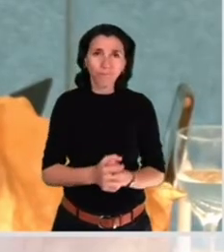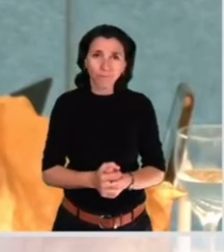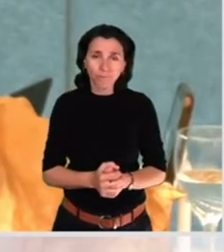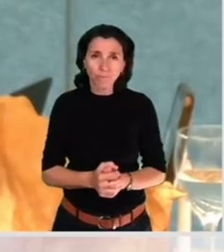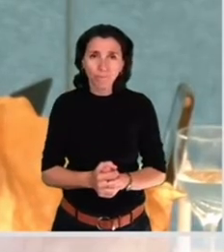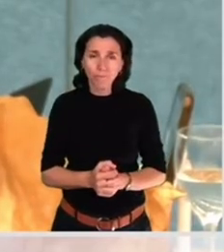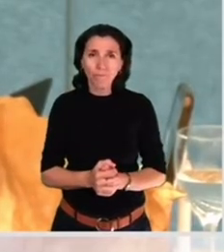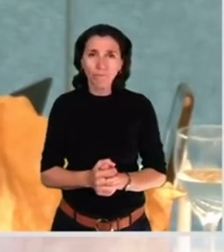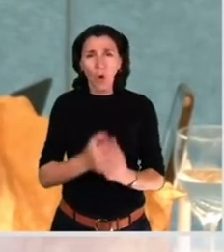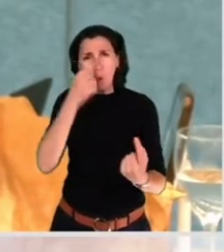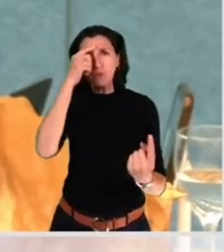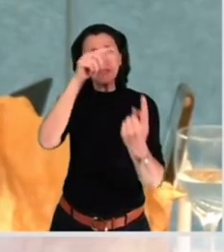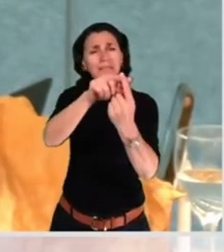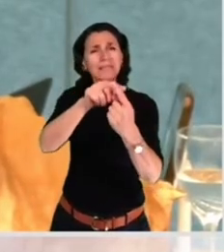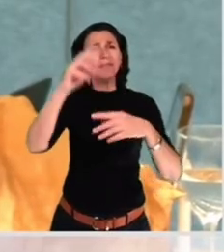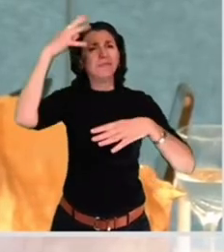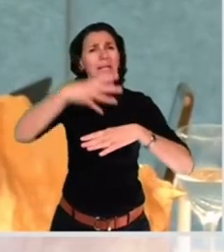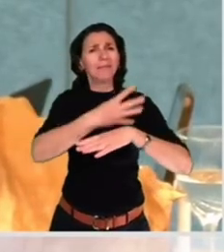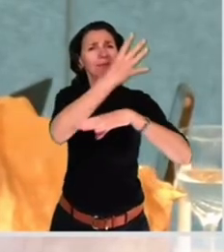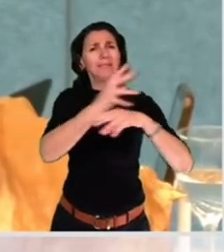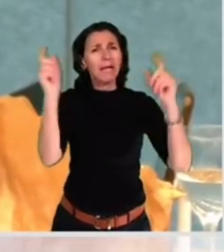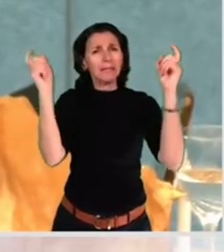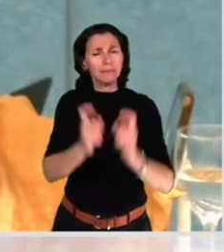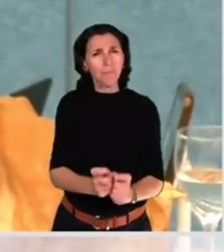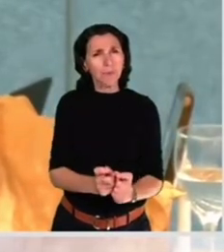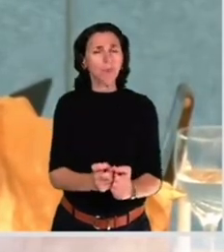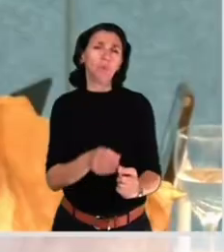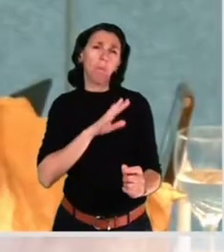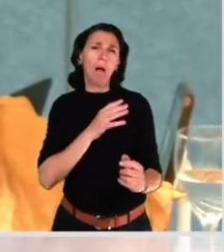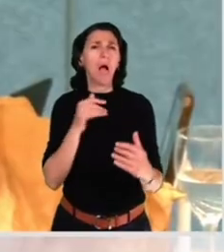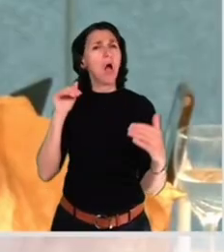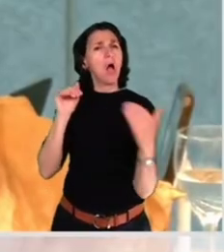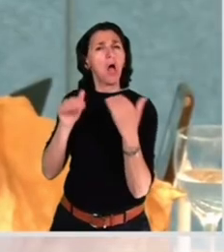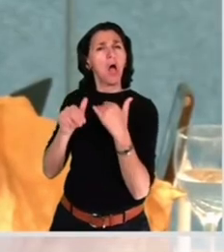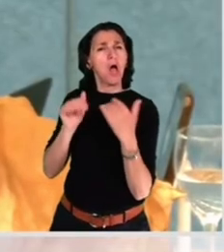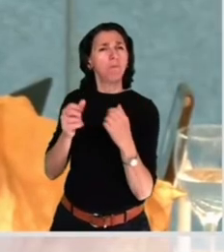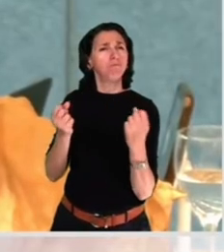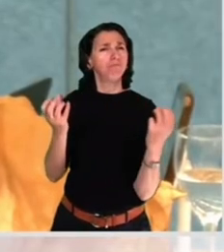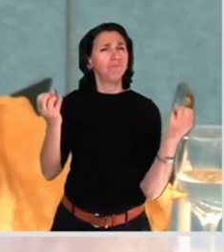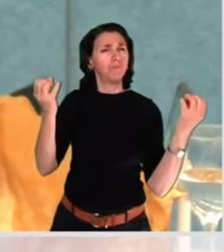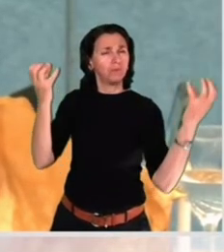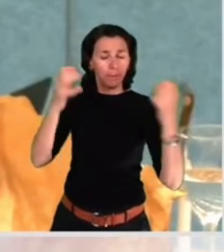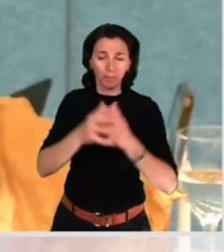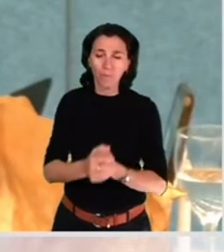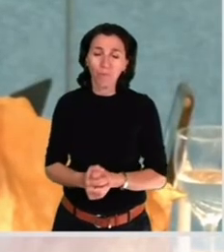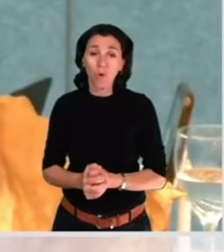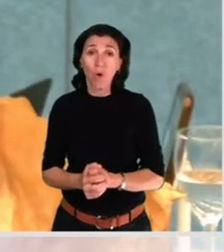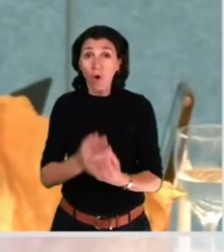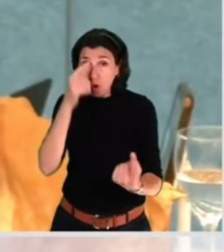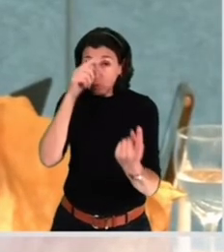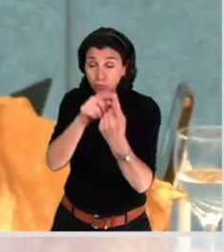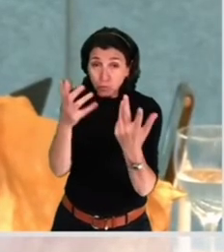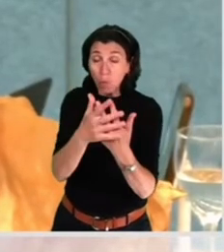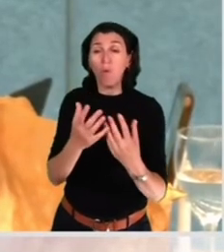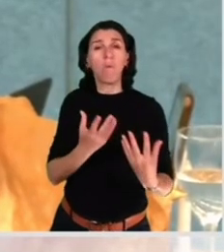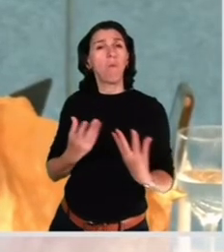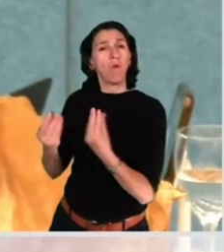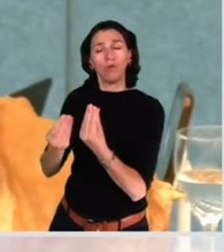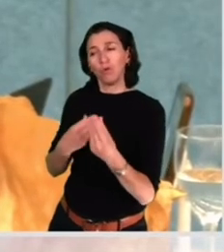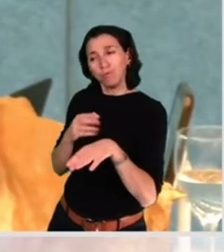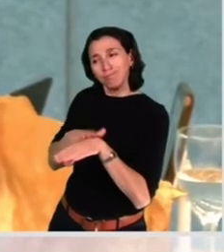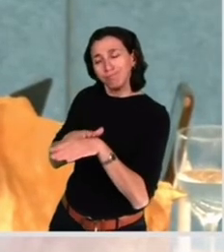de diminution des gaz à effet de serre liés au trafic automobile en incitant la population à davantage